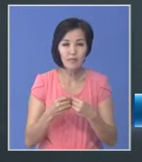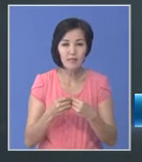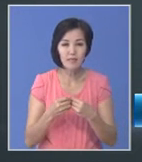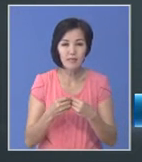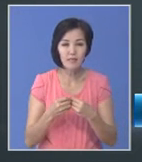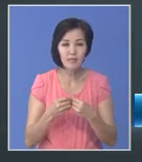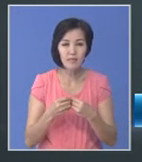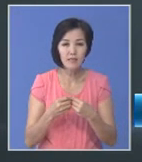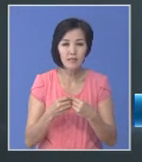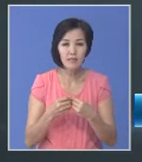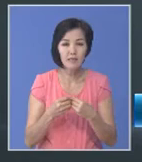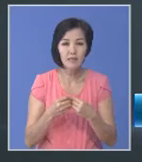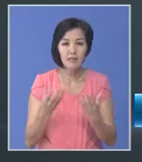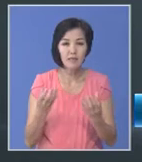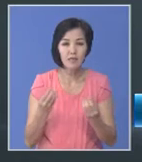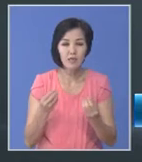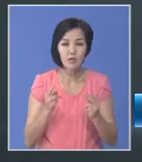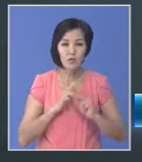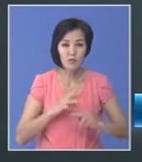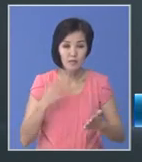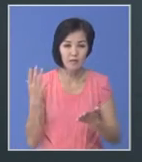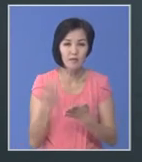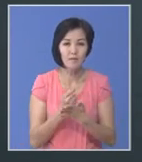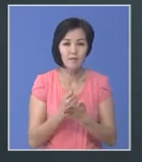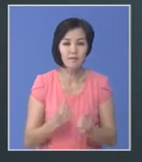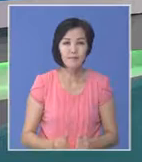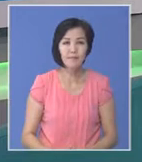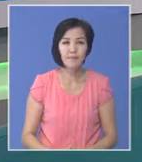бақыт және де жұмыстарында жеміс тілеймін.